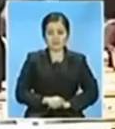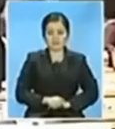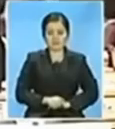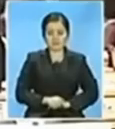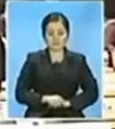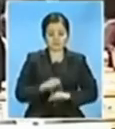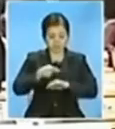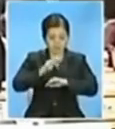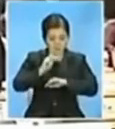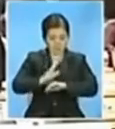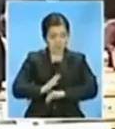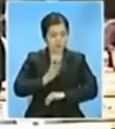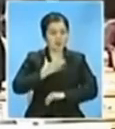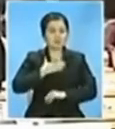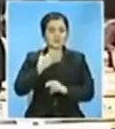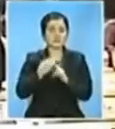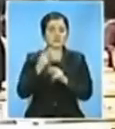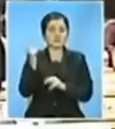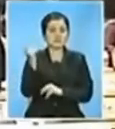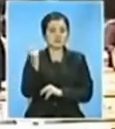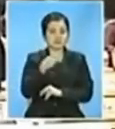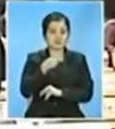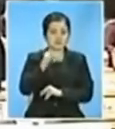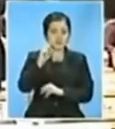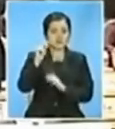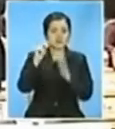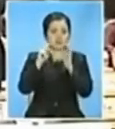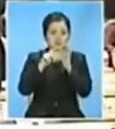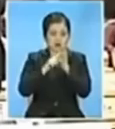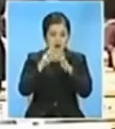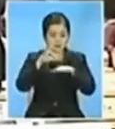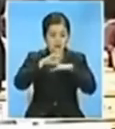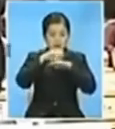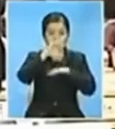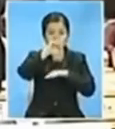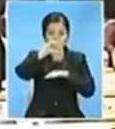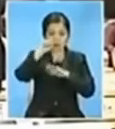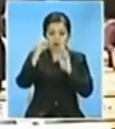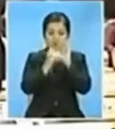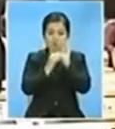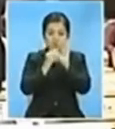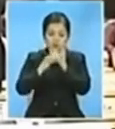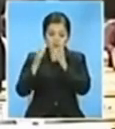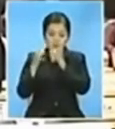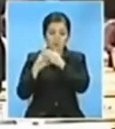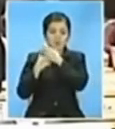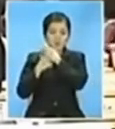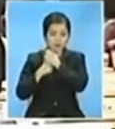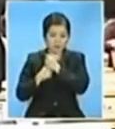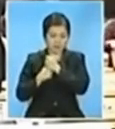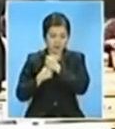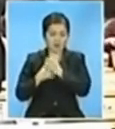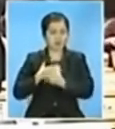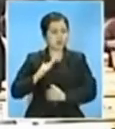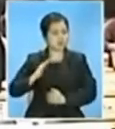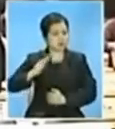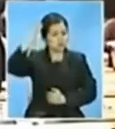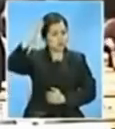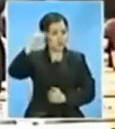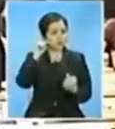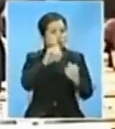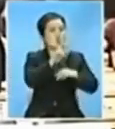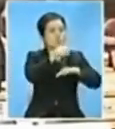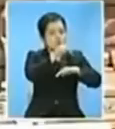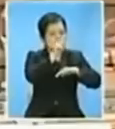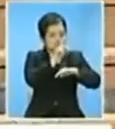ท่านประธานที่เคารพผมธนาชีรวินิจสมาชิกสภาผู้แทนราษฎรกรุงเทพมหานครพรรคประชาธิปัตย์ผมประท้วงท่านประธานเนื่อง